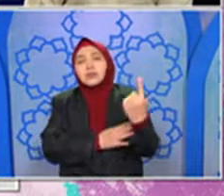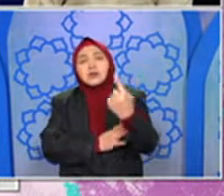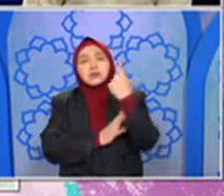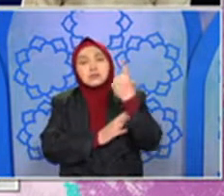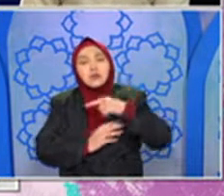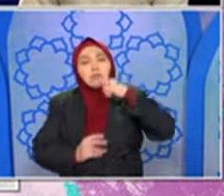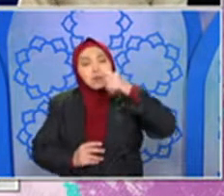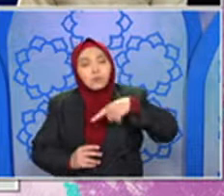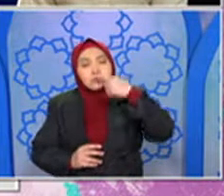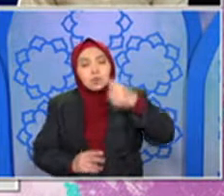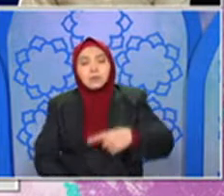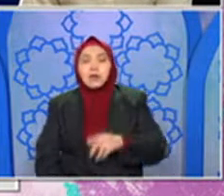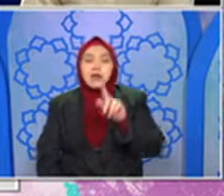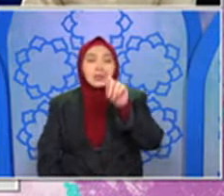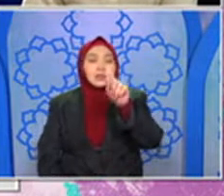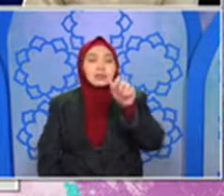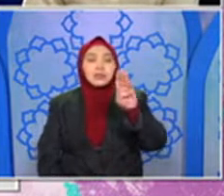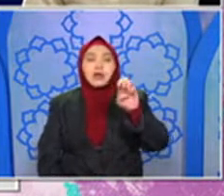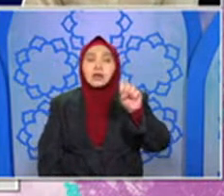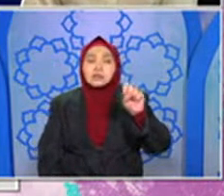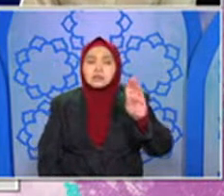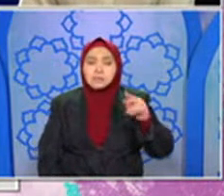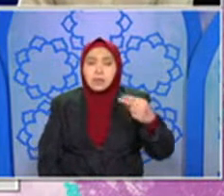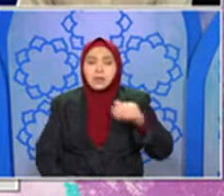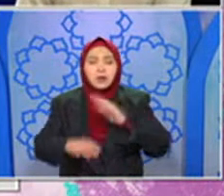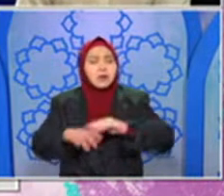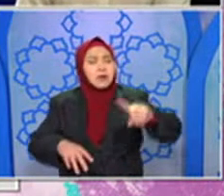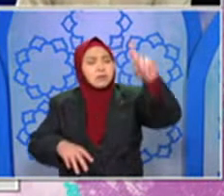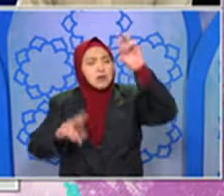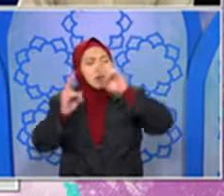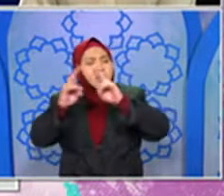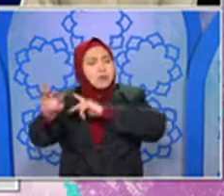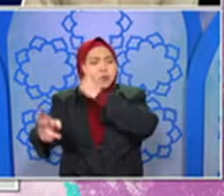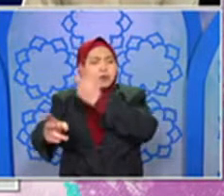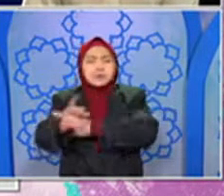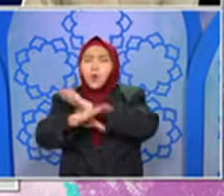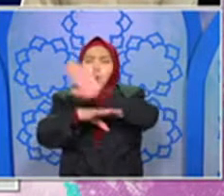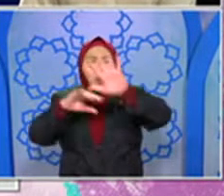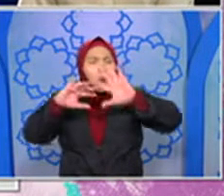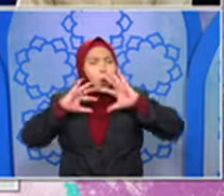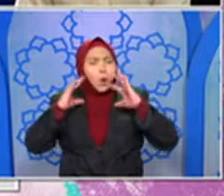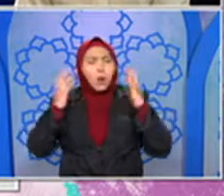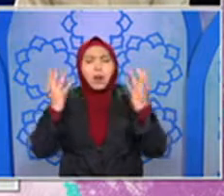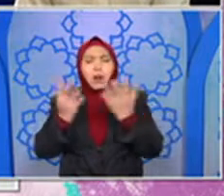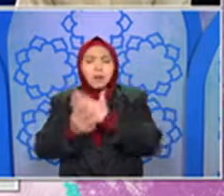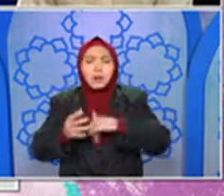الأرض الملك القدوس العزيز